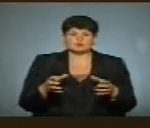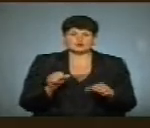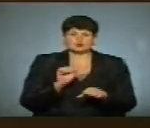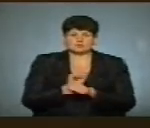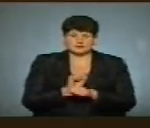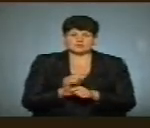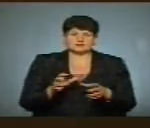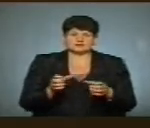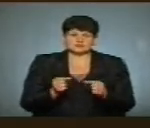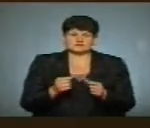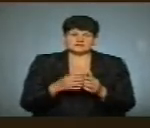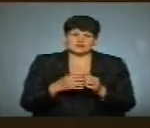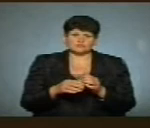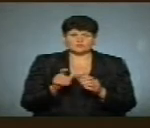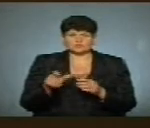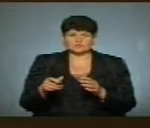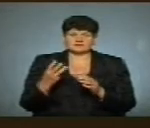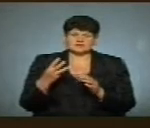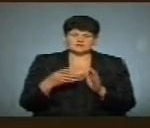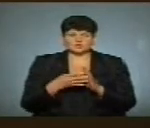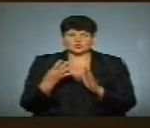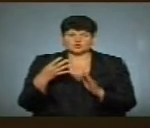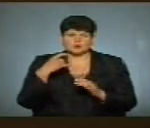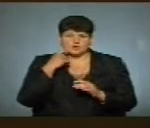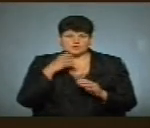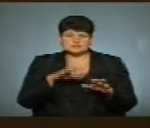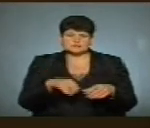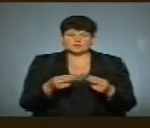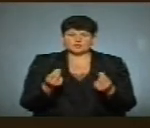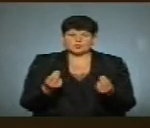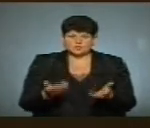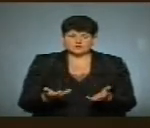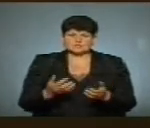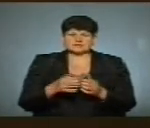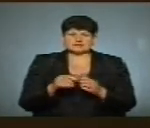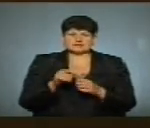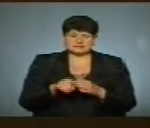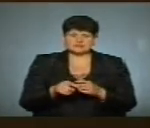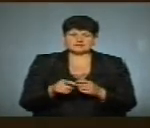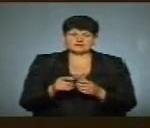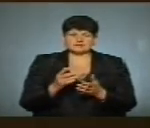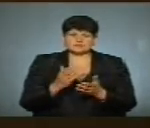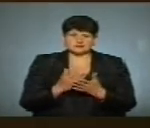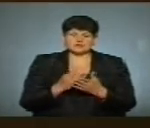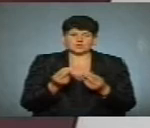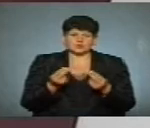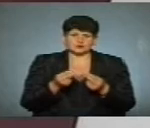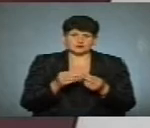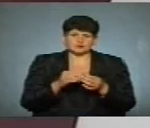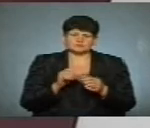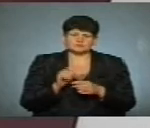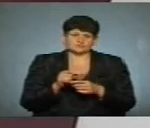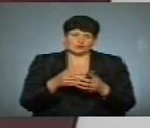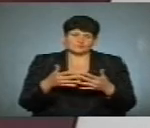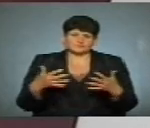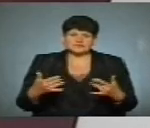було затримано. Вік осіб в середньому складає від 30 до 40 років. Вилучено грошові кошти серед вилученого майна, коштовності.